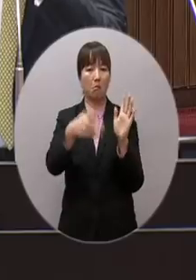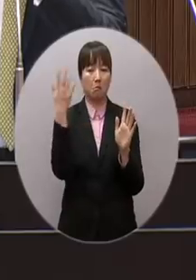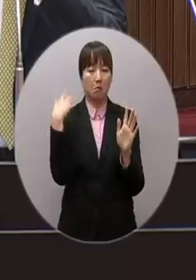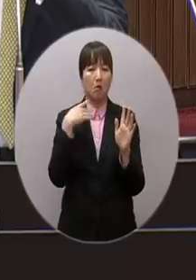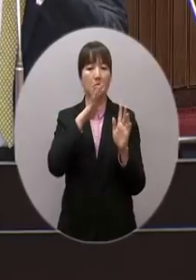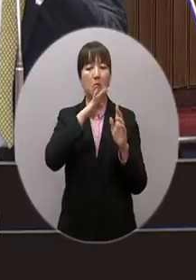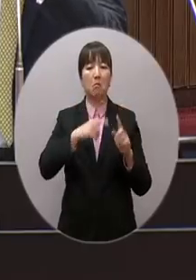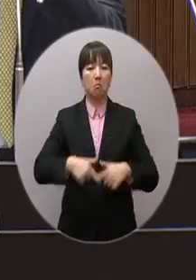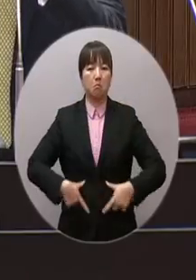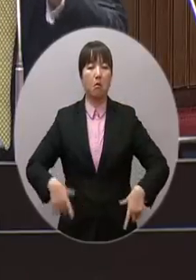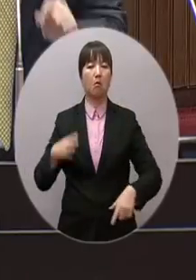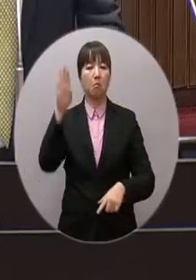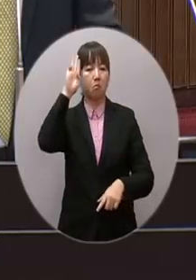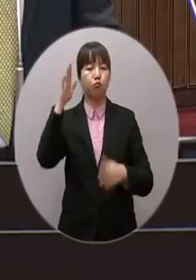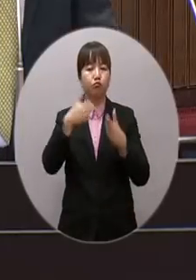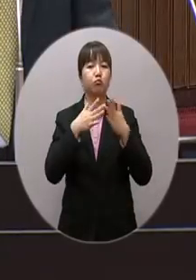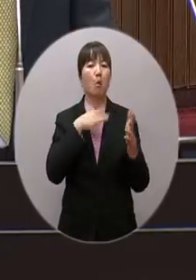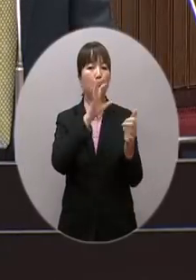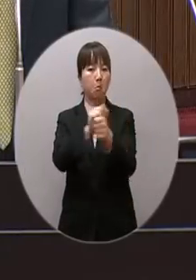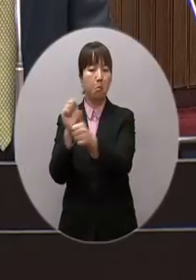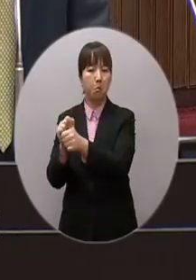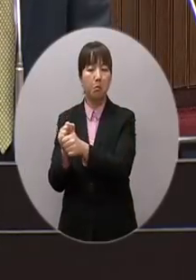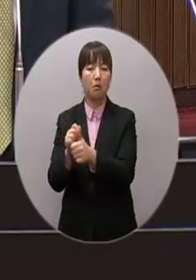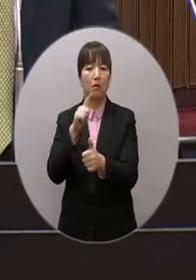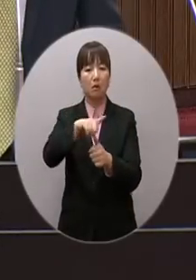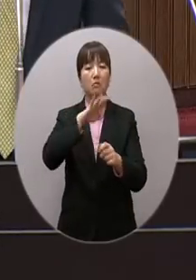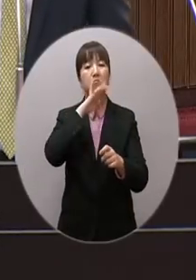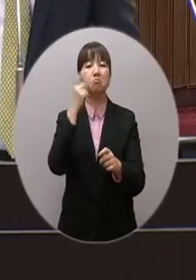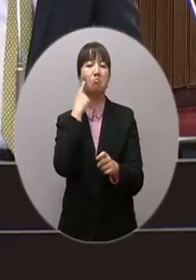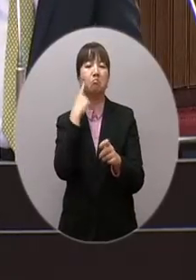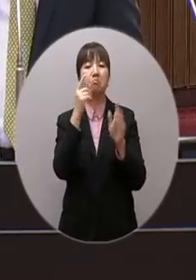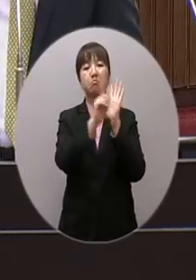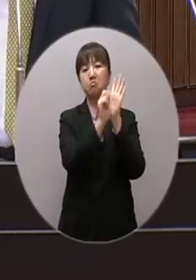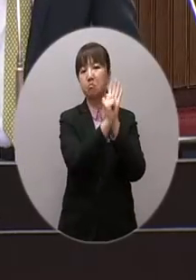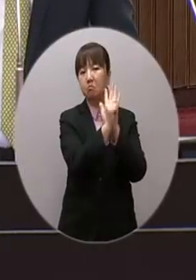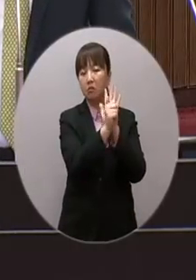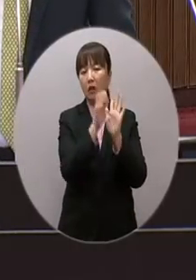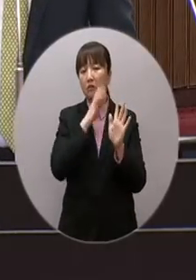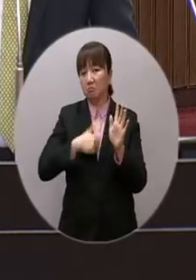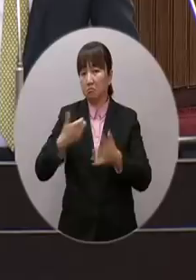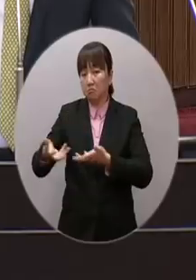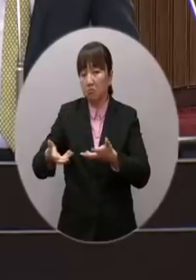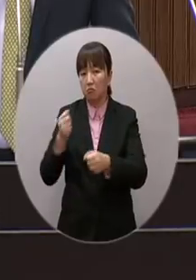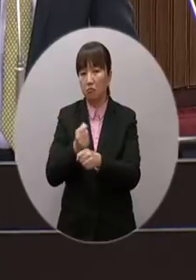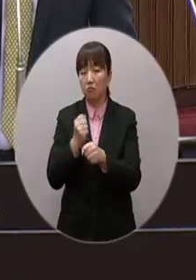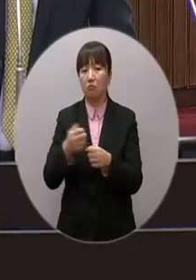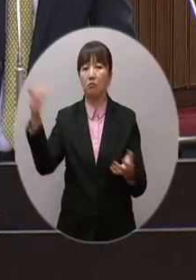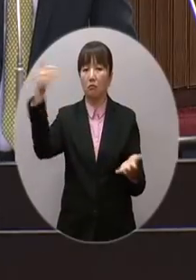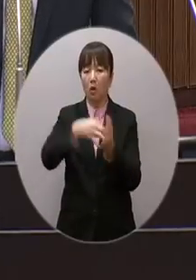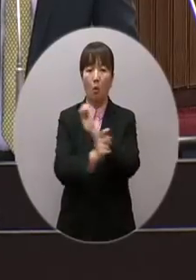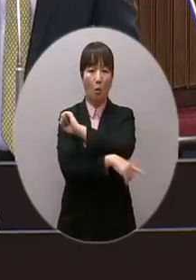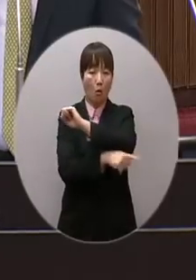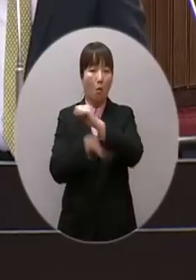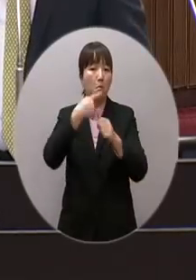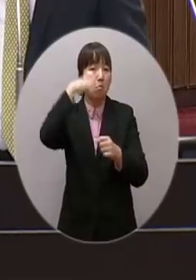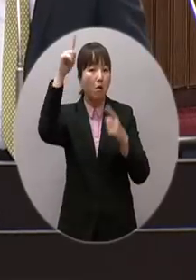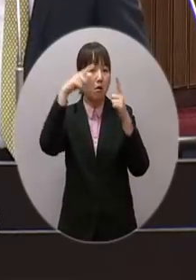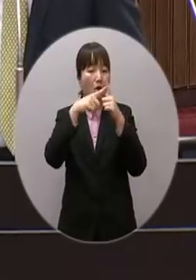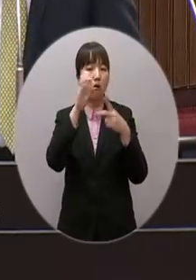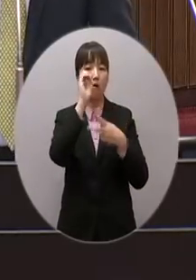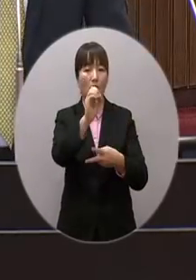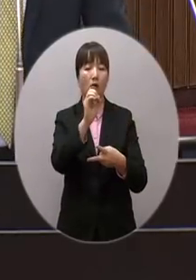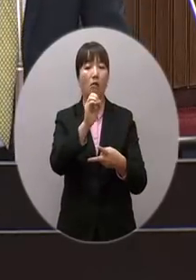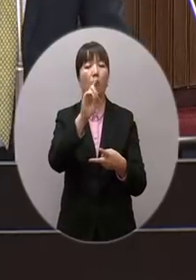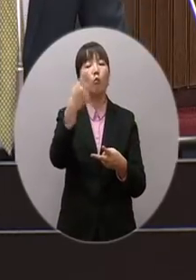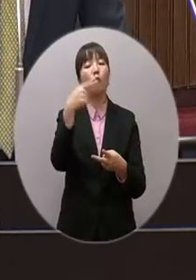规模宣示要查菜虫，到底是在作秀还是在做事？最后起诉零件，理由